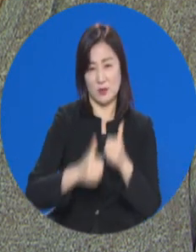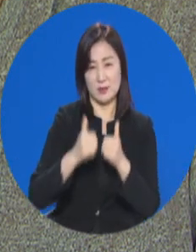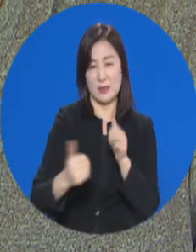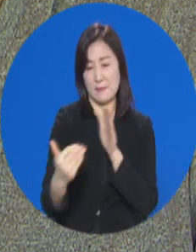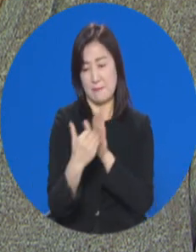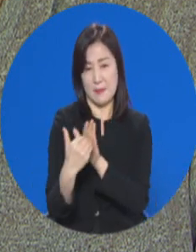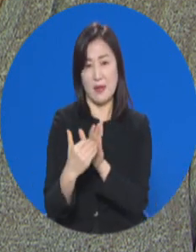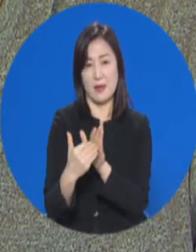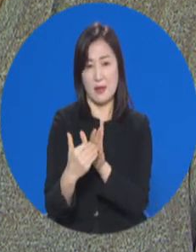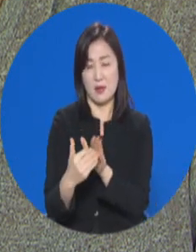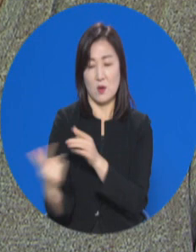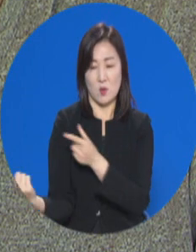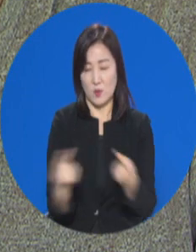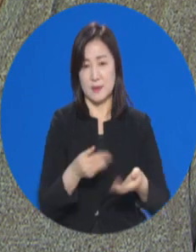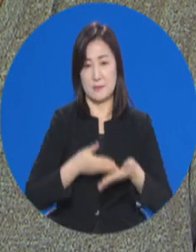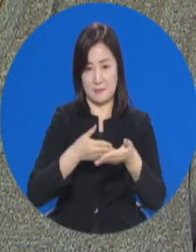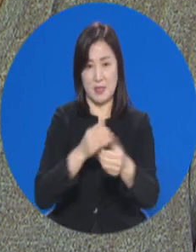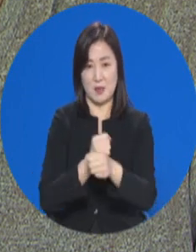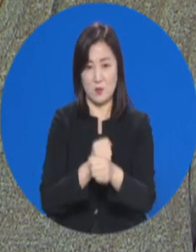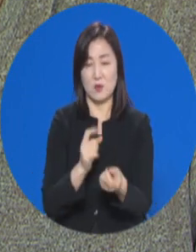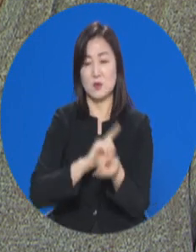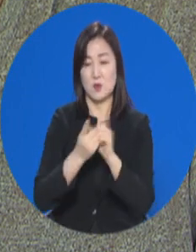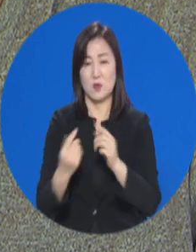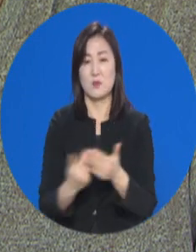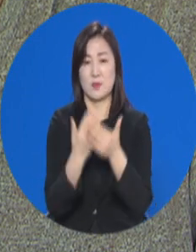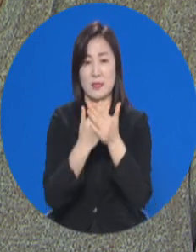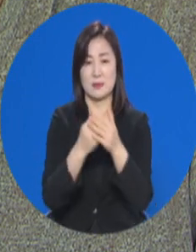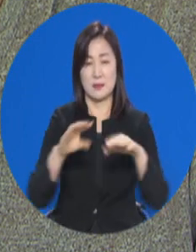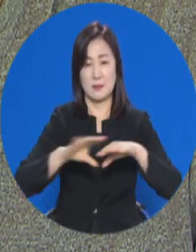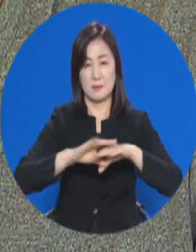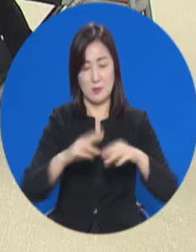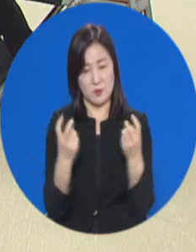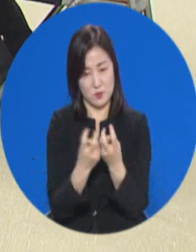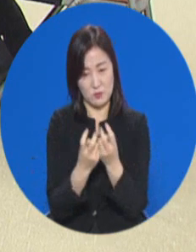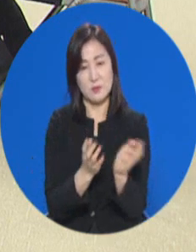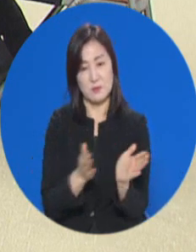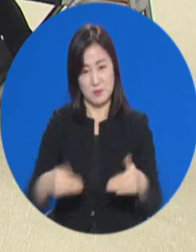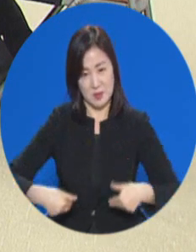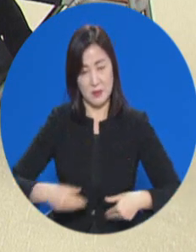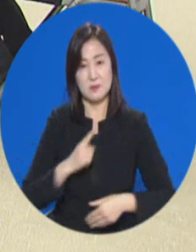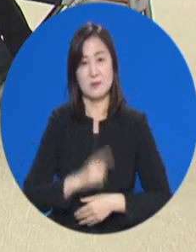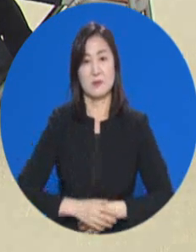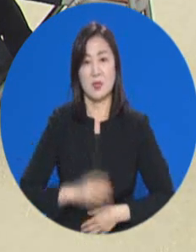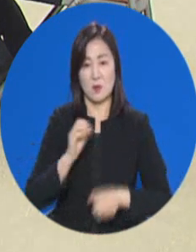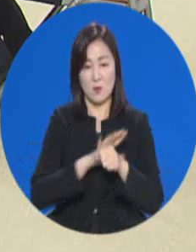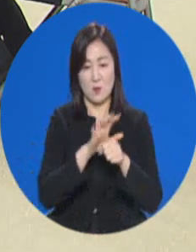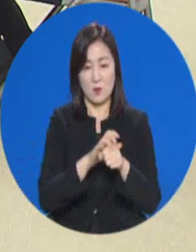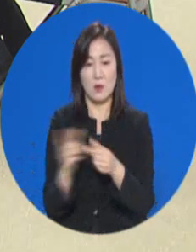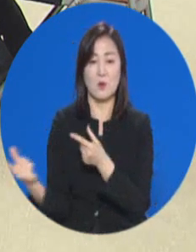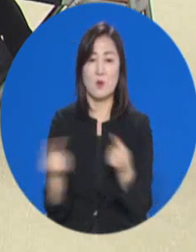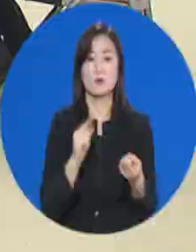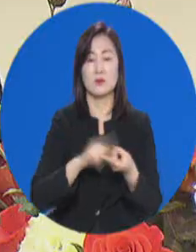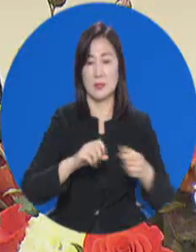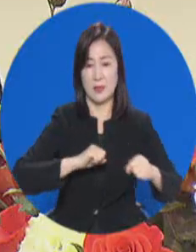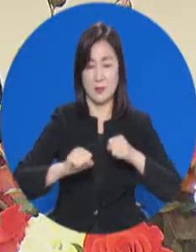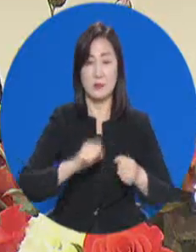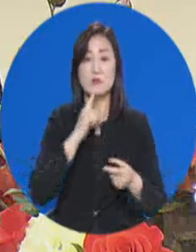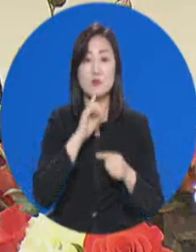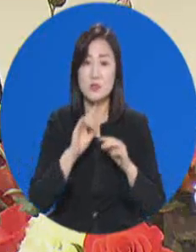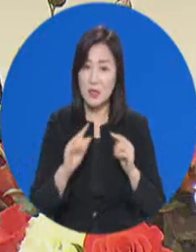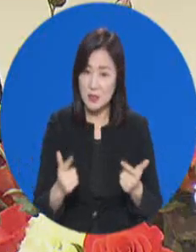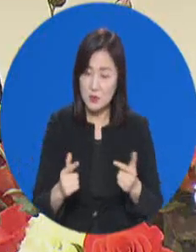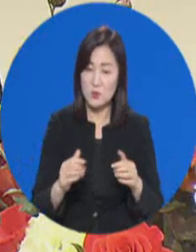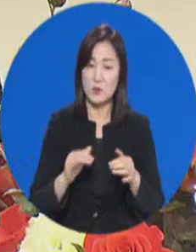의제로 논의하고 상생 방안을 마련하는 것이 바람직합니다. 코로나19 공동대응 못지않게 인구